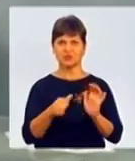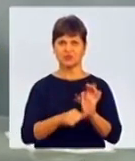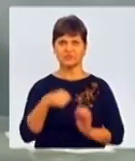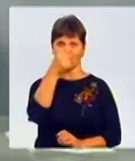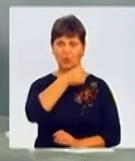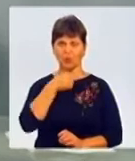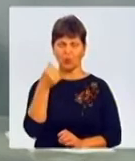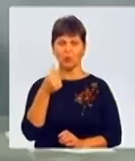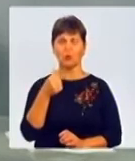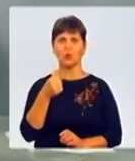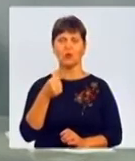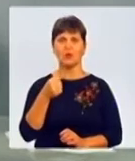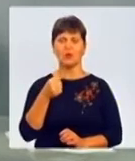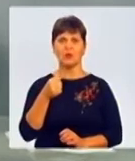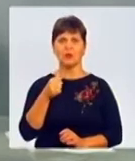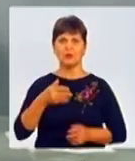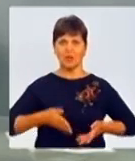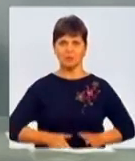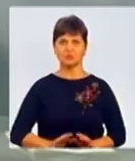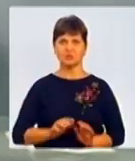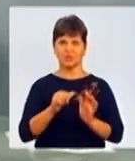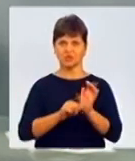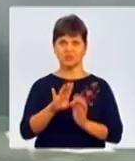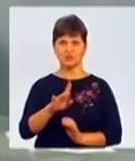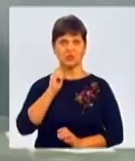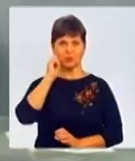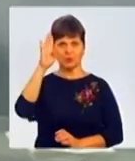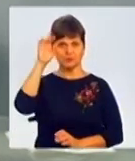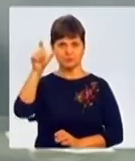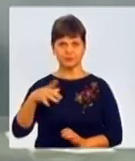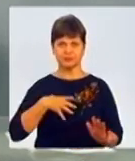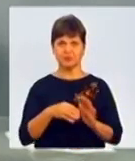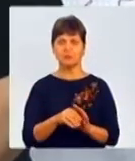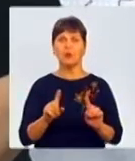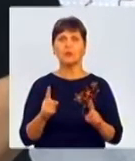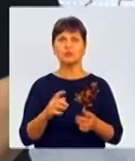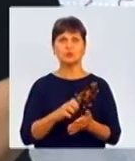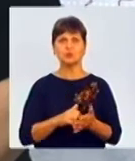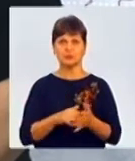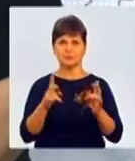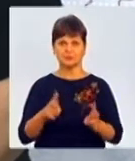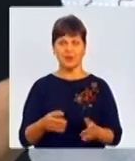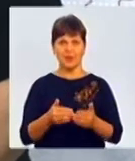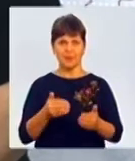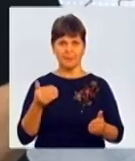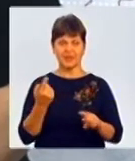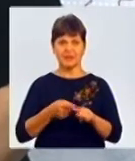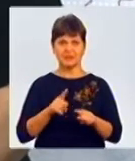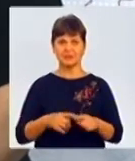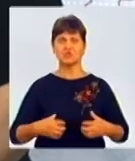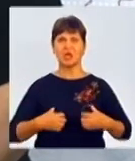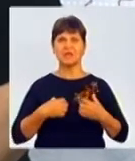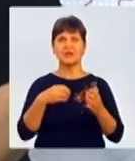лише 54. Олександре, чому стаються такі трагедії? Ну, передусім, дійсно, жахлива статистика, тому